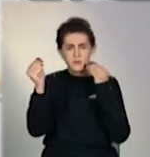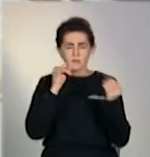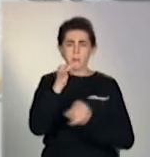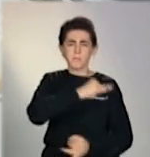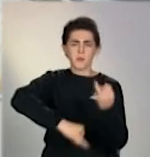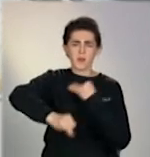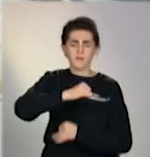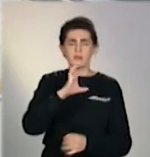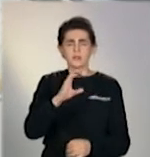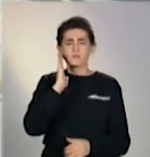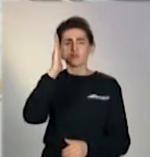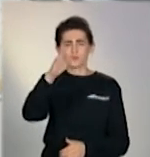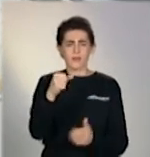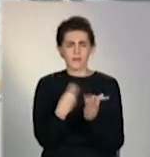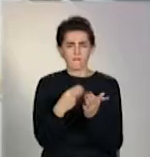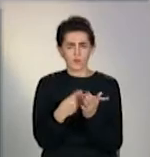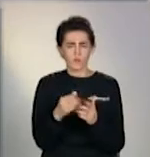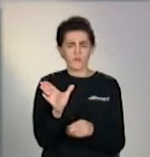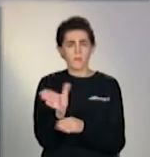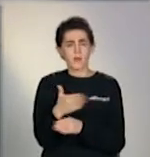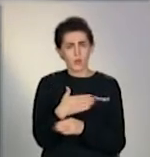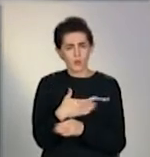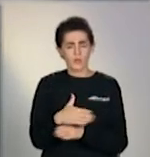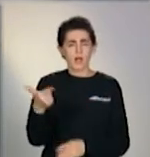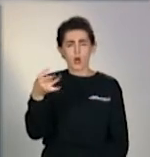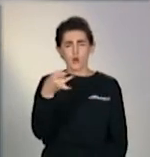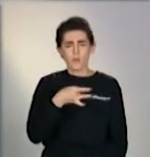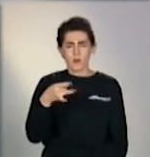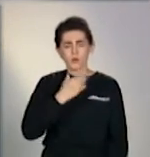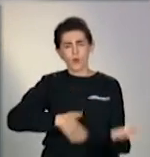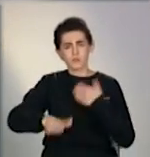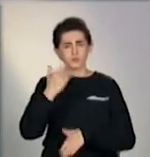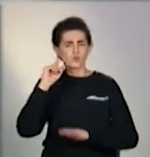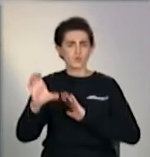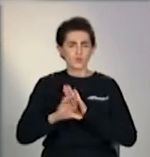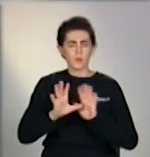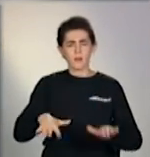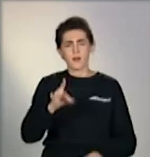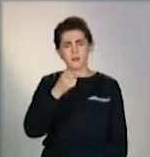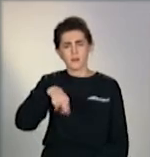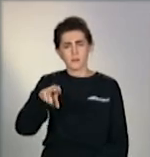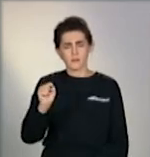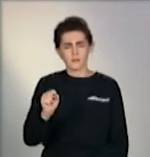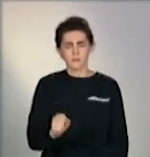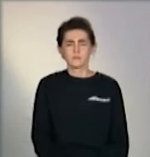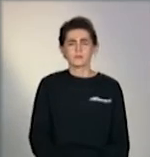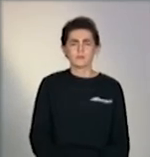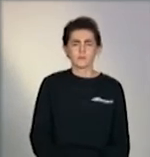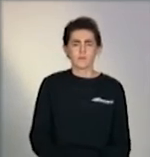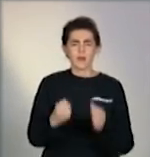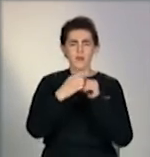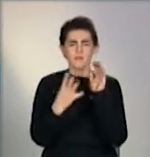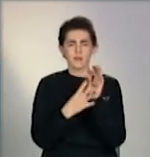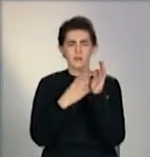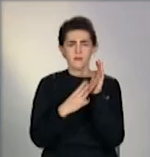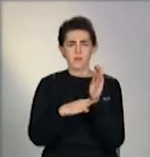з потенційними інвесторами Маріуполя, громадські слухання та навіть сесії міськради. 1991 інтегрувався